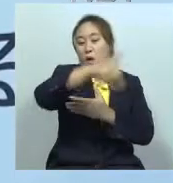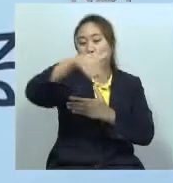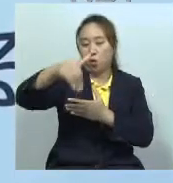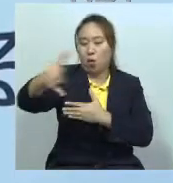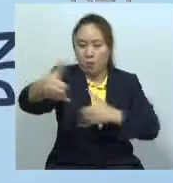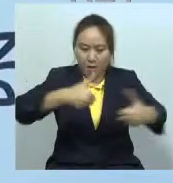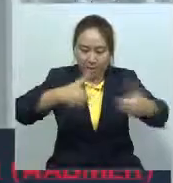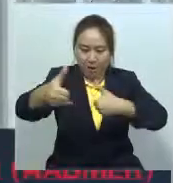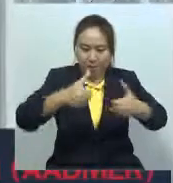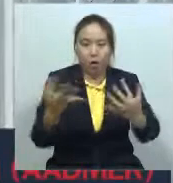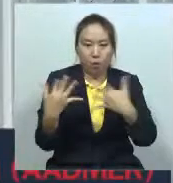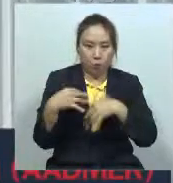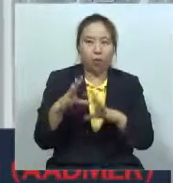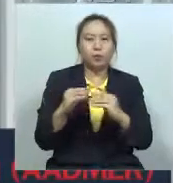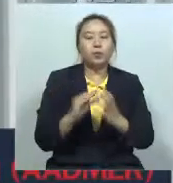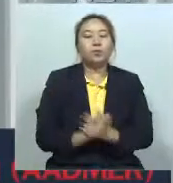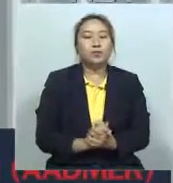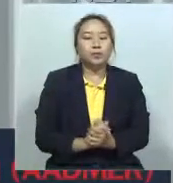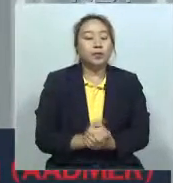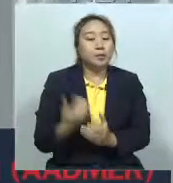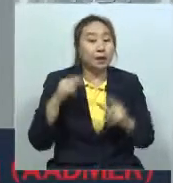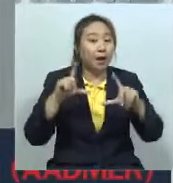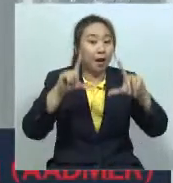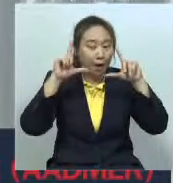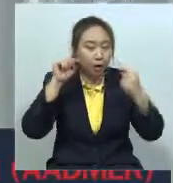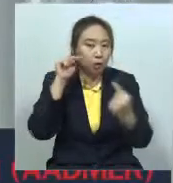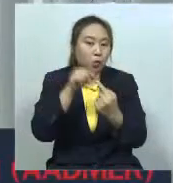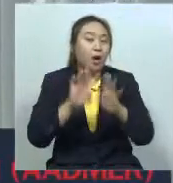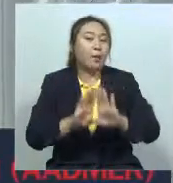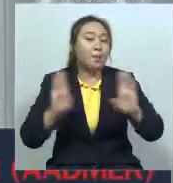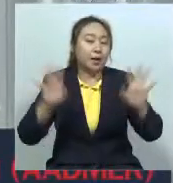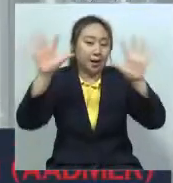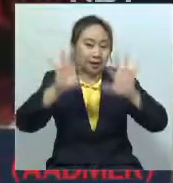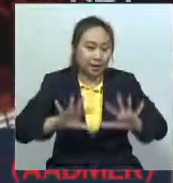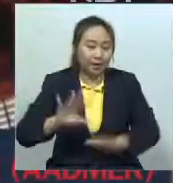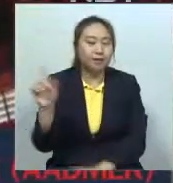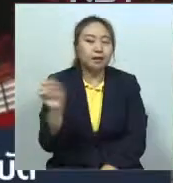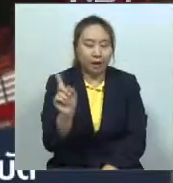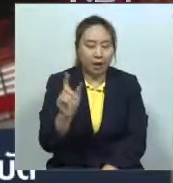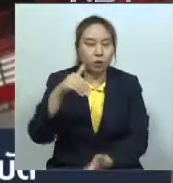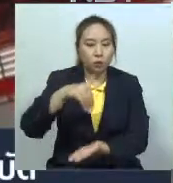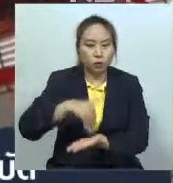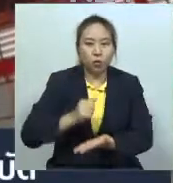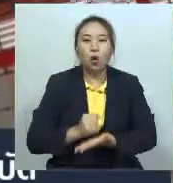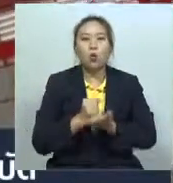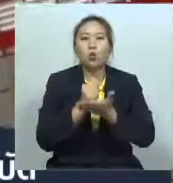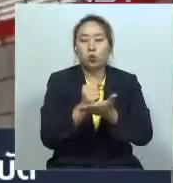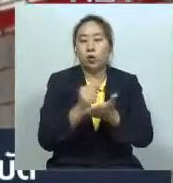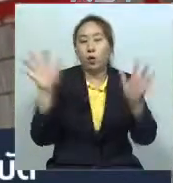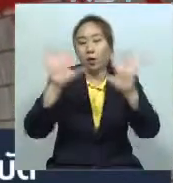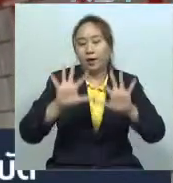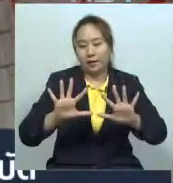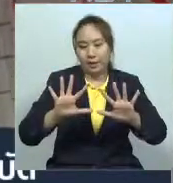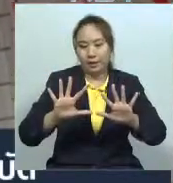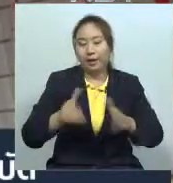ชุมด้วยและอีกหนึ่งไฮไลท์ของพิธีเปิดการประชุมสุดยอดอาเซียนคือการเปิดตัวศูนย์ช่วยเหลือประจำภูมิภาคอาเซียน